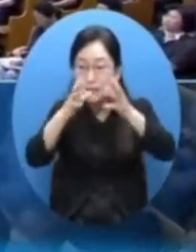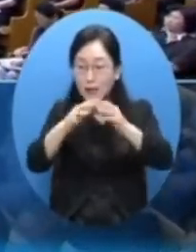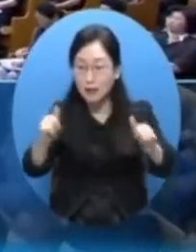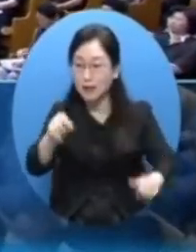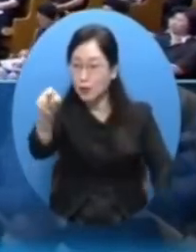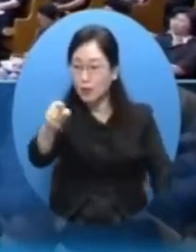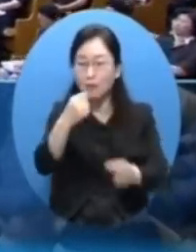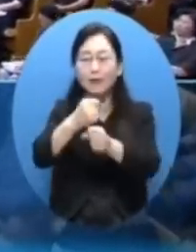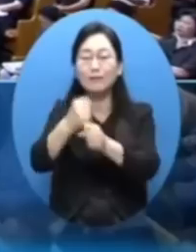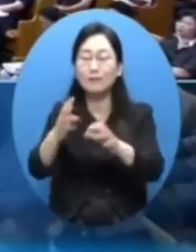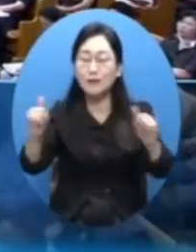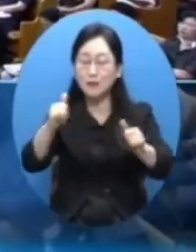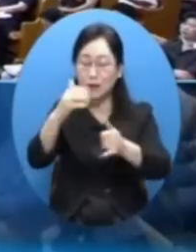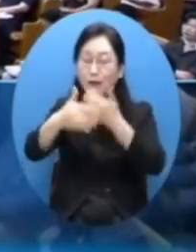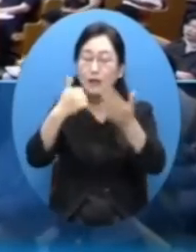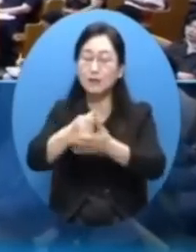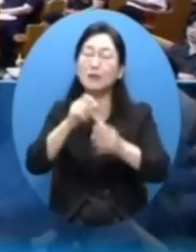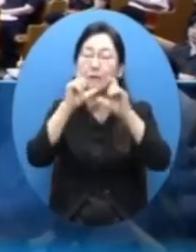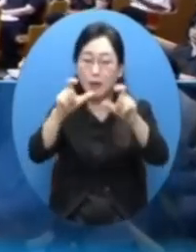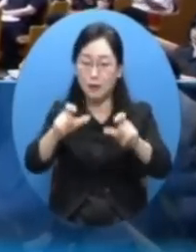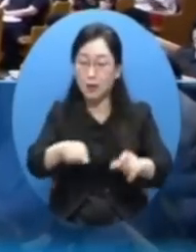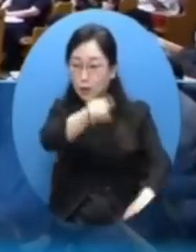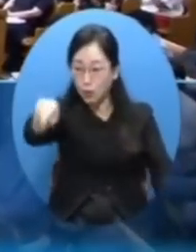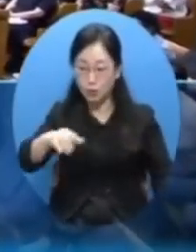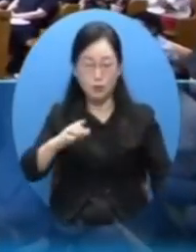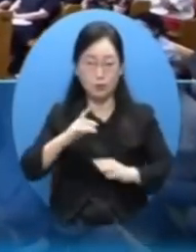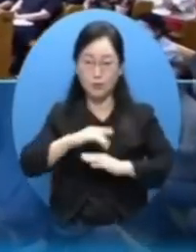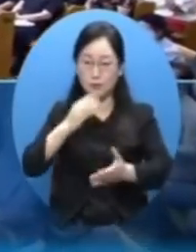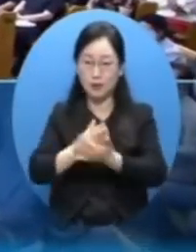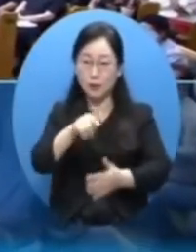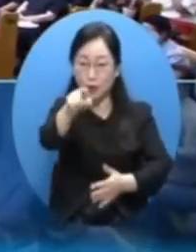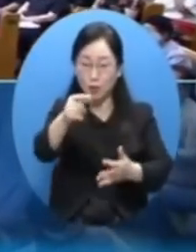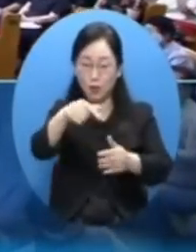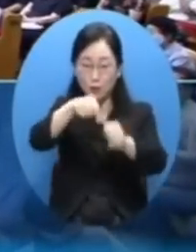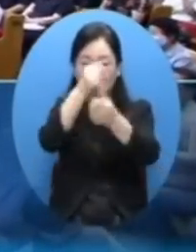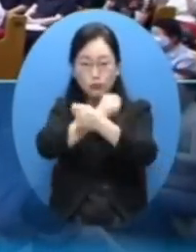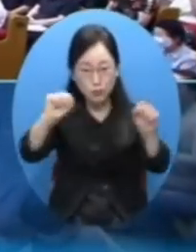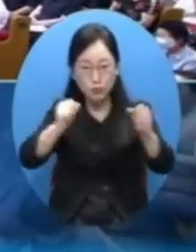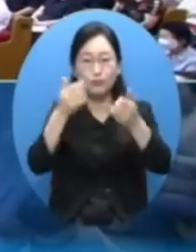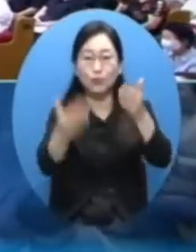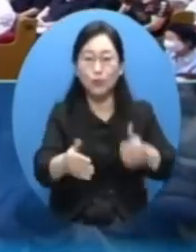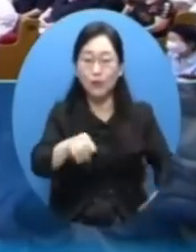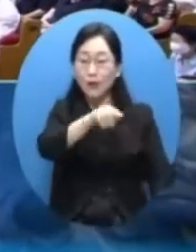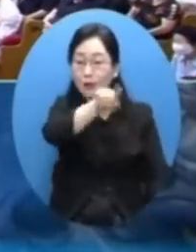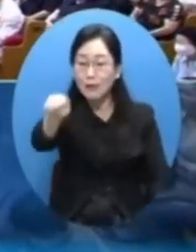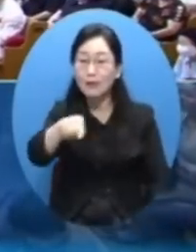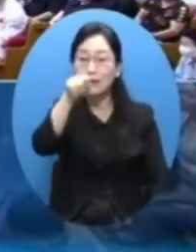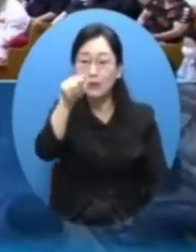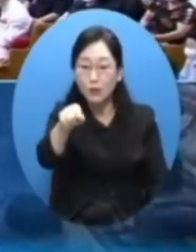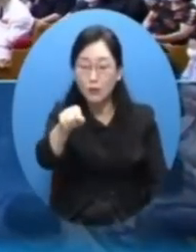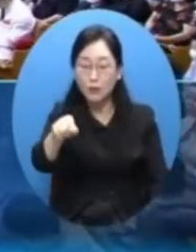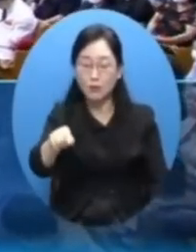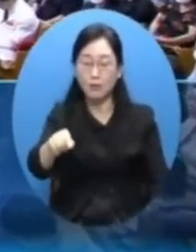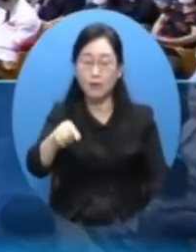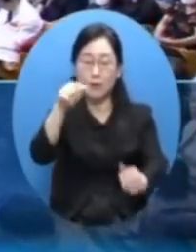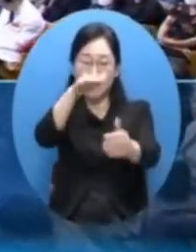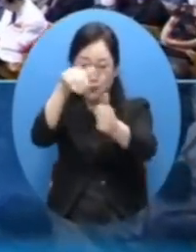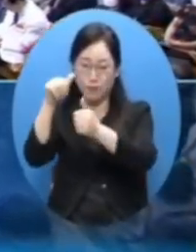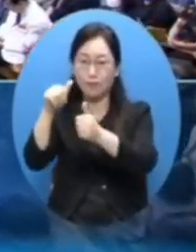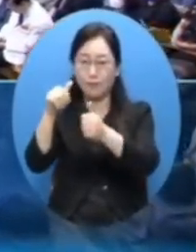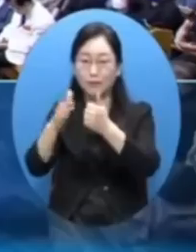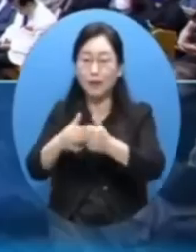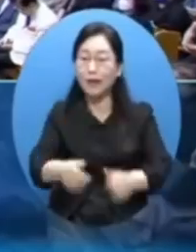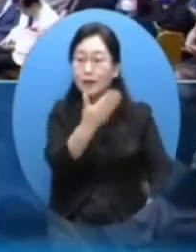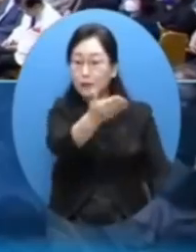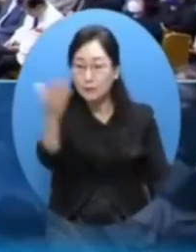지으신 이가 말씀하시느니라. 너는 두려워하지 말라. 내가 너를 구속하였고 내가 너를 지명하여 불렀나니